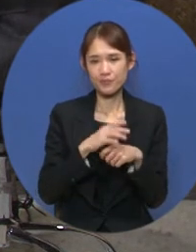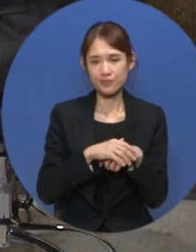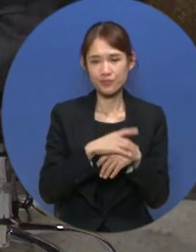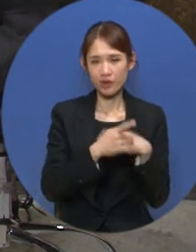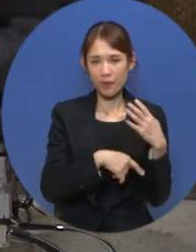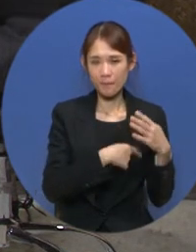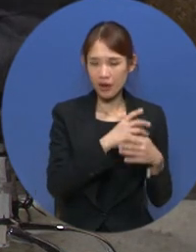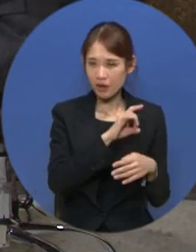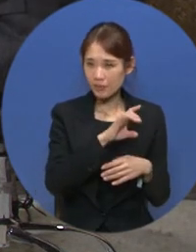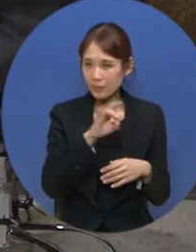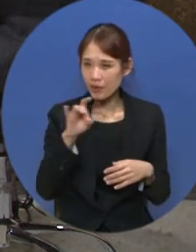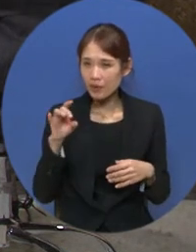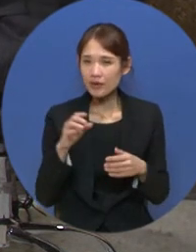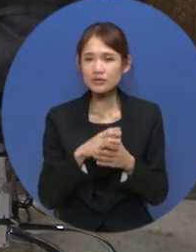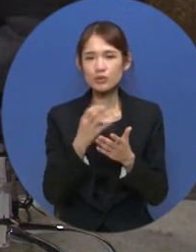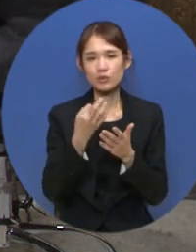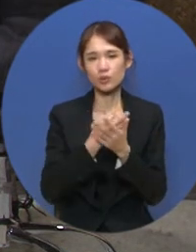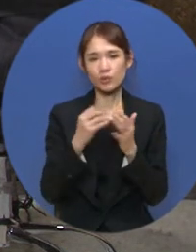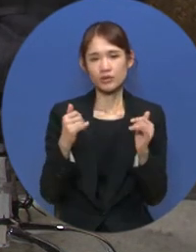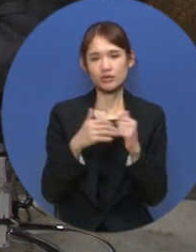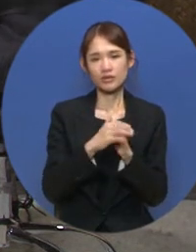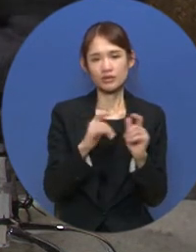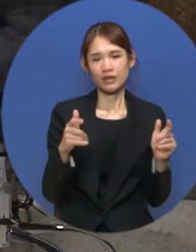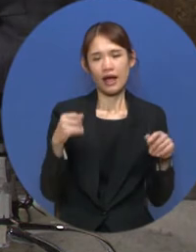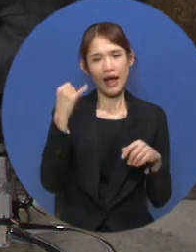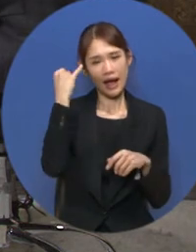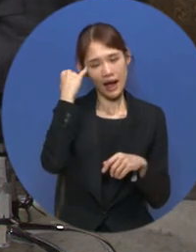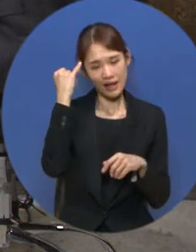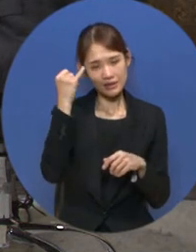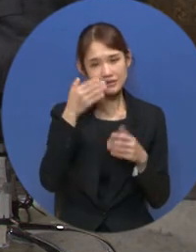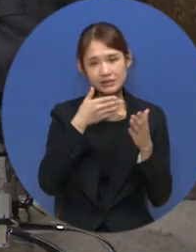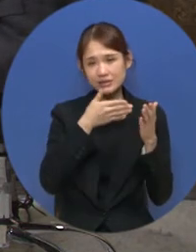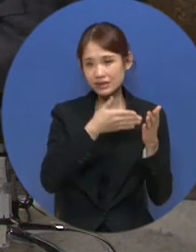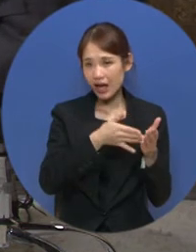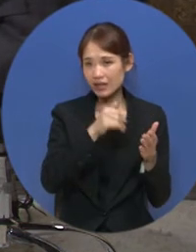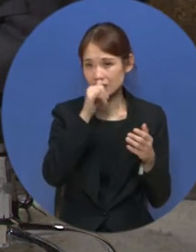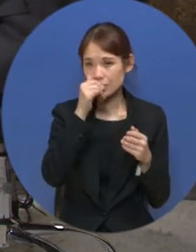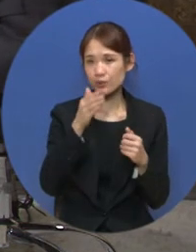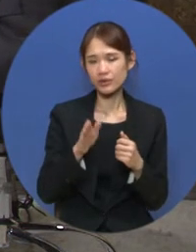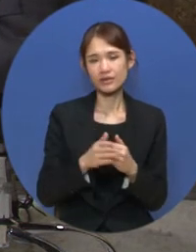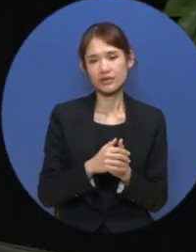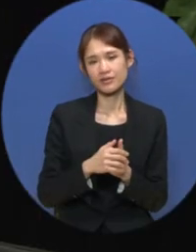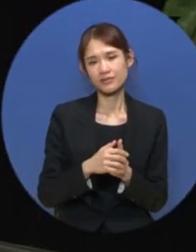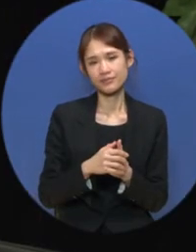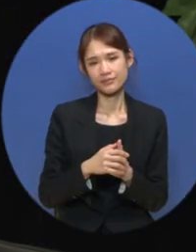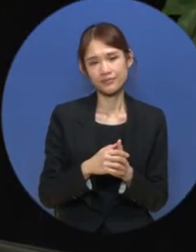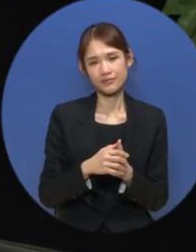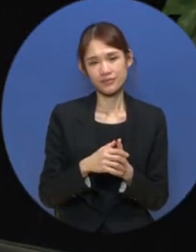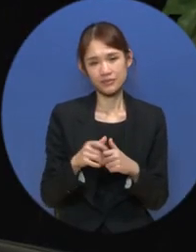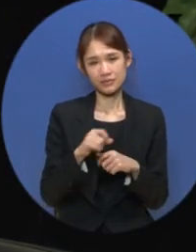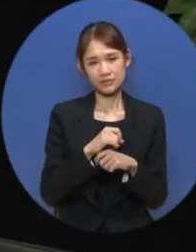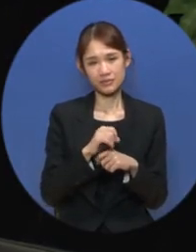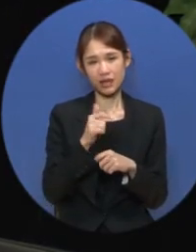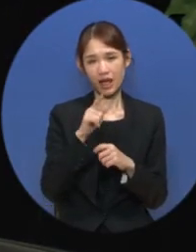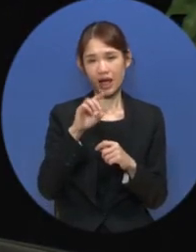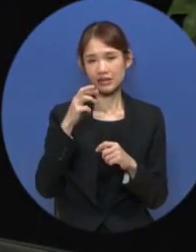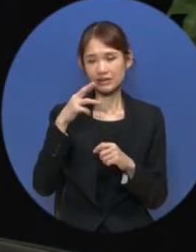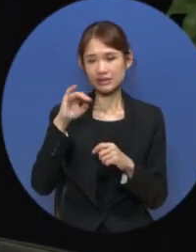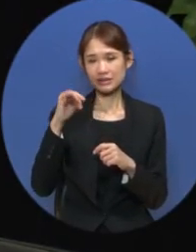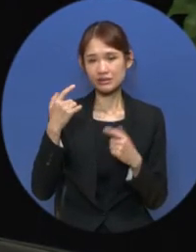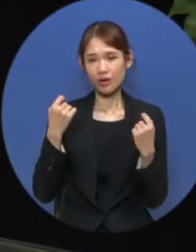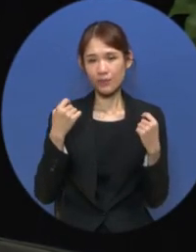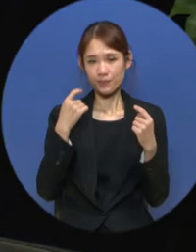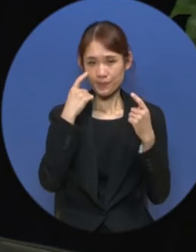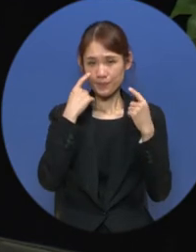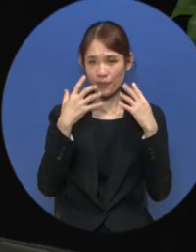매 시즌 사실 이제 소비자들에게 다양한 그 아이템들을 제안을 하고 있는데 네. 특히나 이제 하티스트처럼